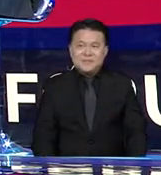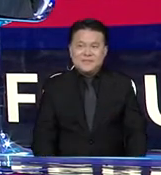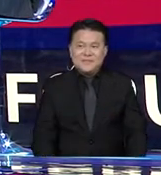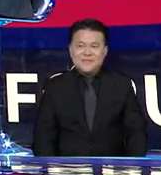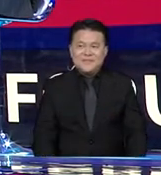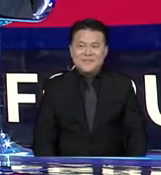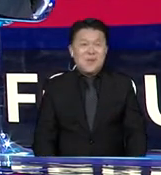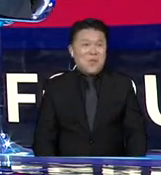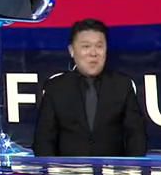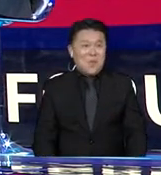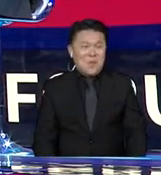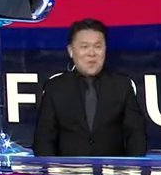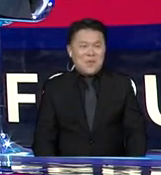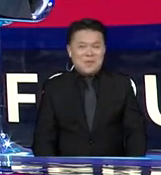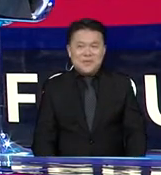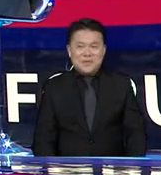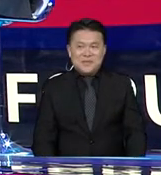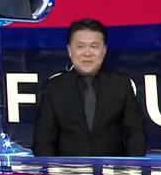라고 전해주셨네요.